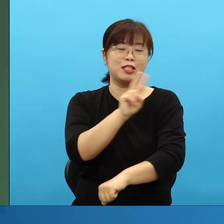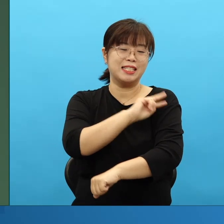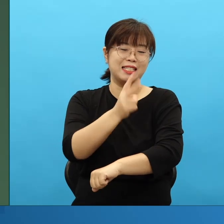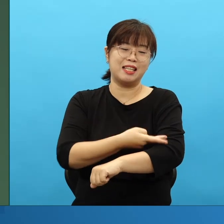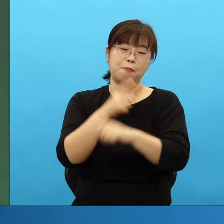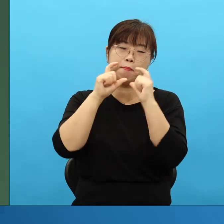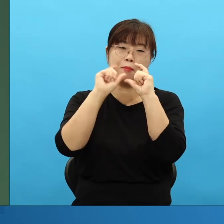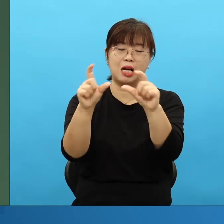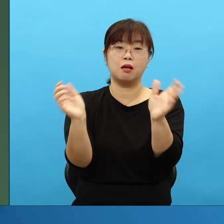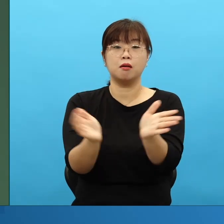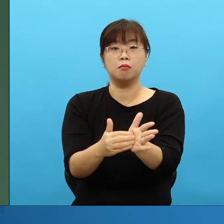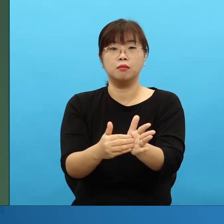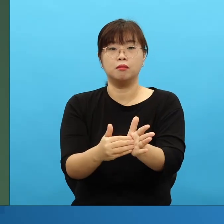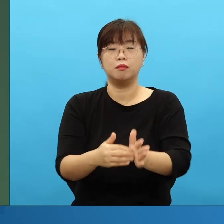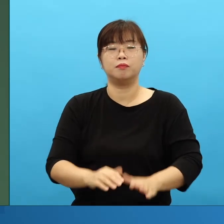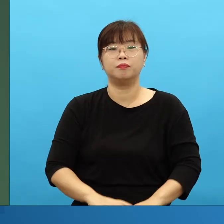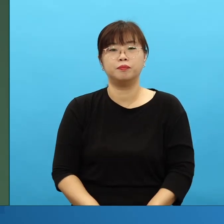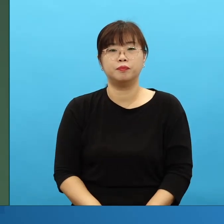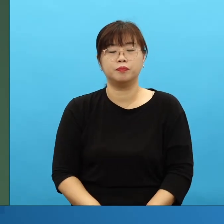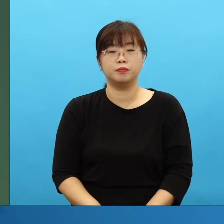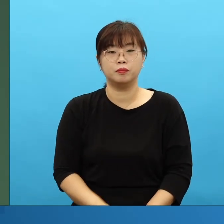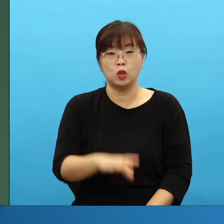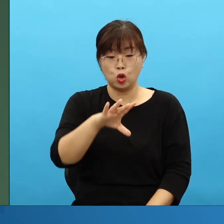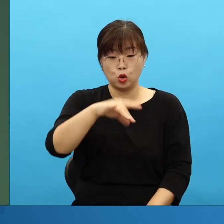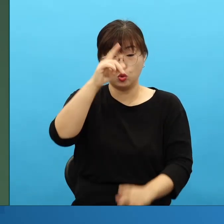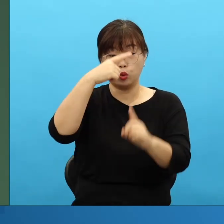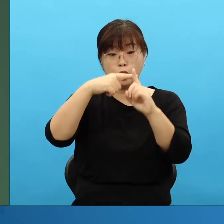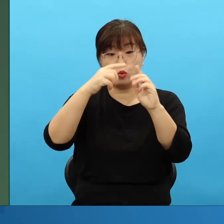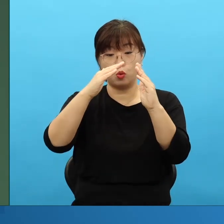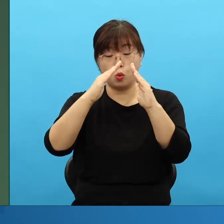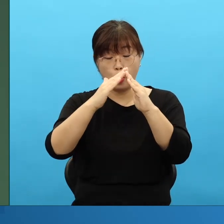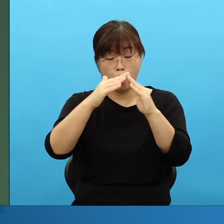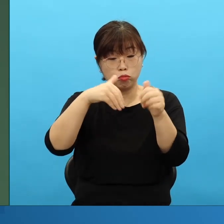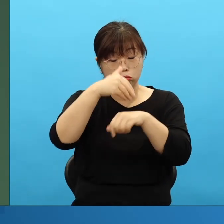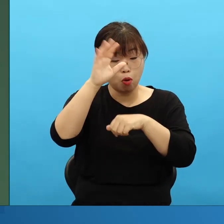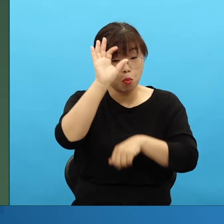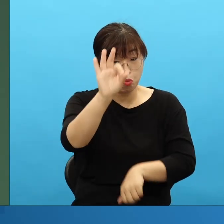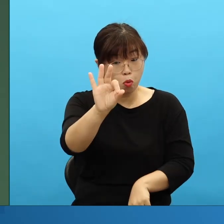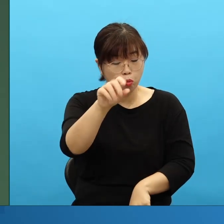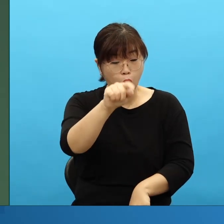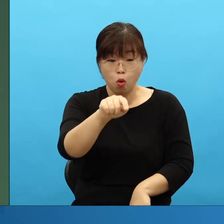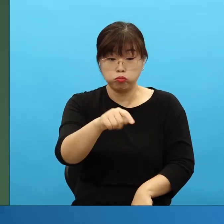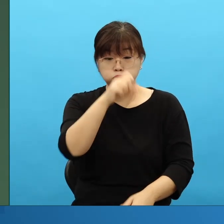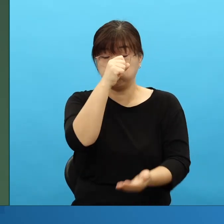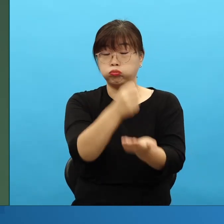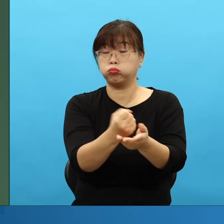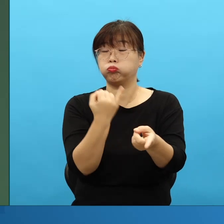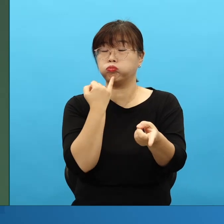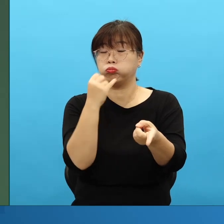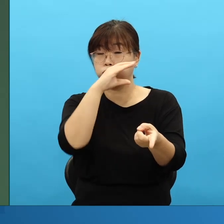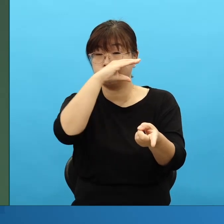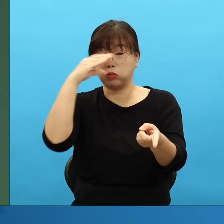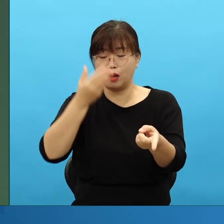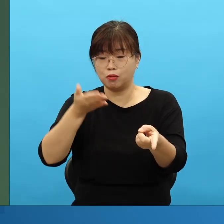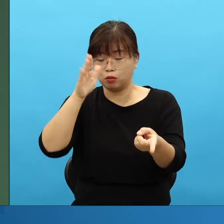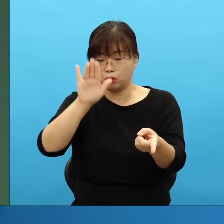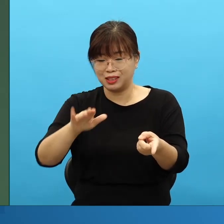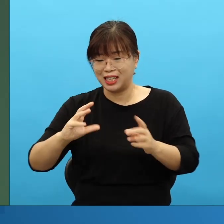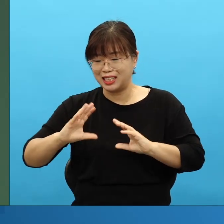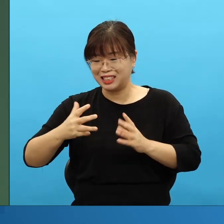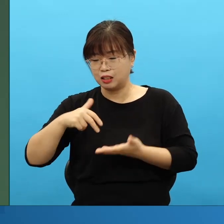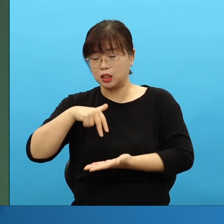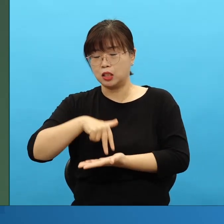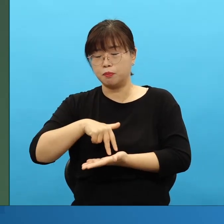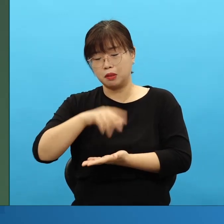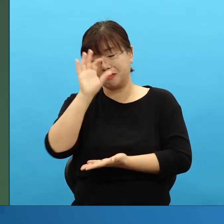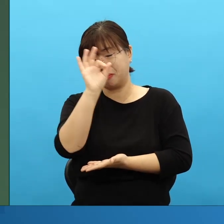빠짐없이 그랬습니다만은 이제 초대교회 때부터 시작이 된 거죠. It was a false accusation. You see this all throughout history, but this first began during the early